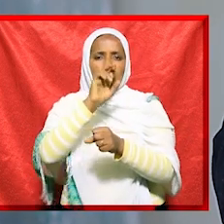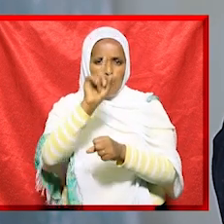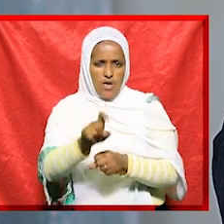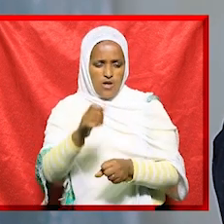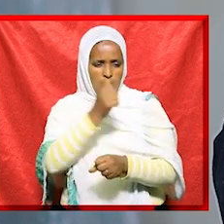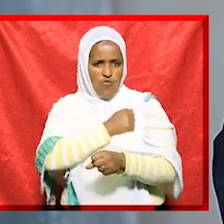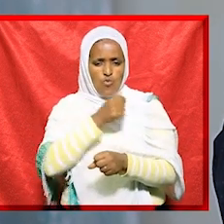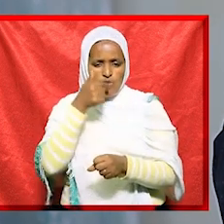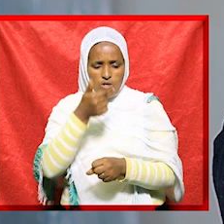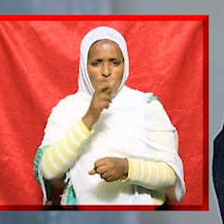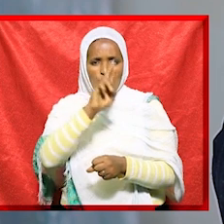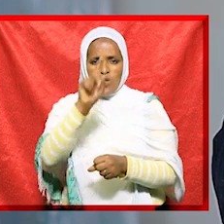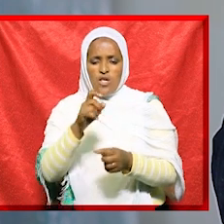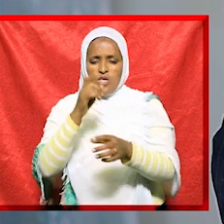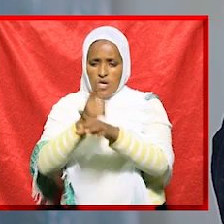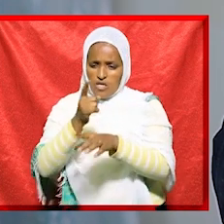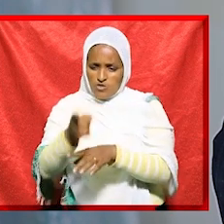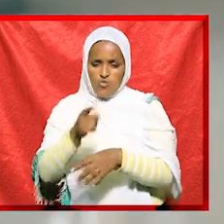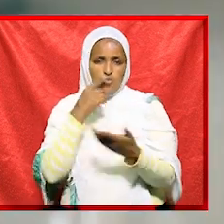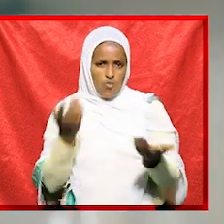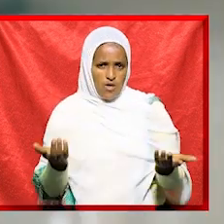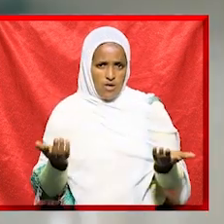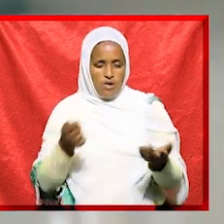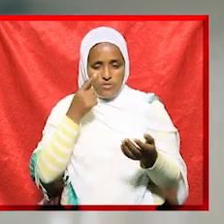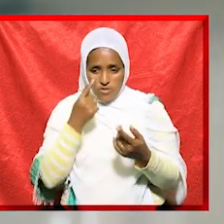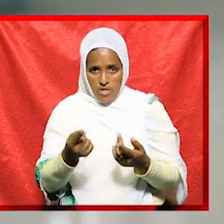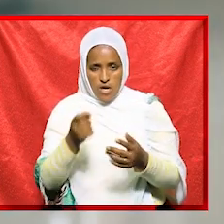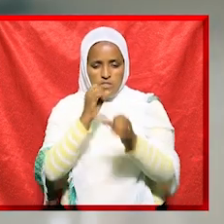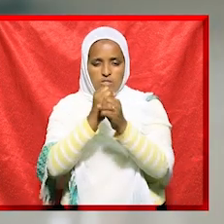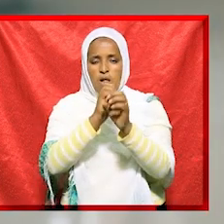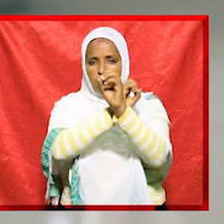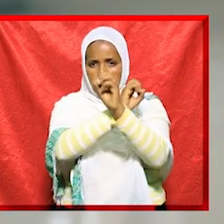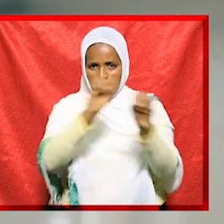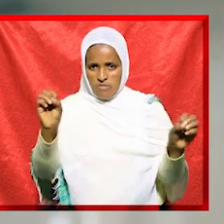ወይ? ደፍረው እየተናገሩ ነው ወይ? እየገሰጹ ነው ወይ የሚለውን ስናይ ስራ